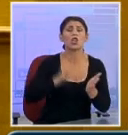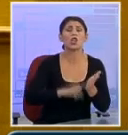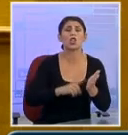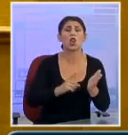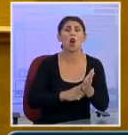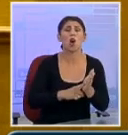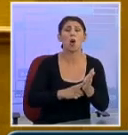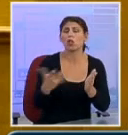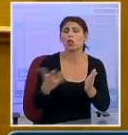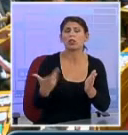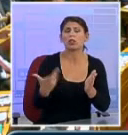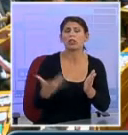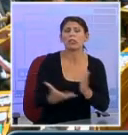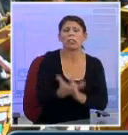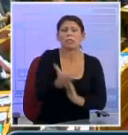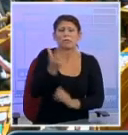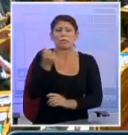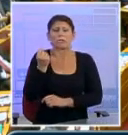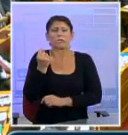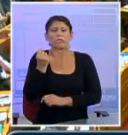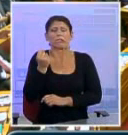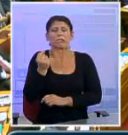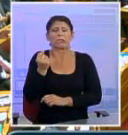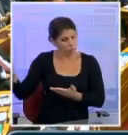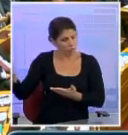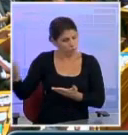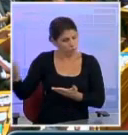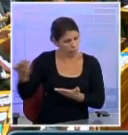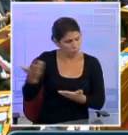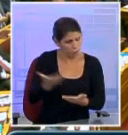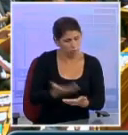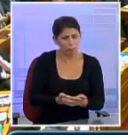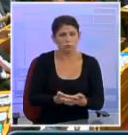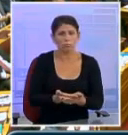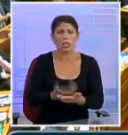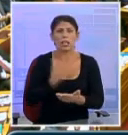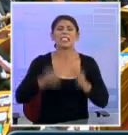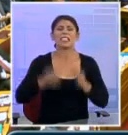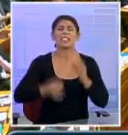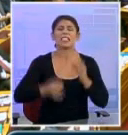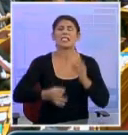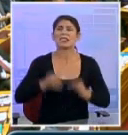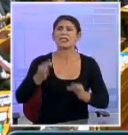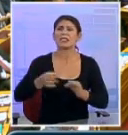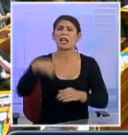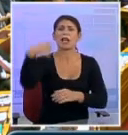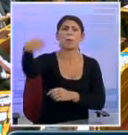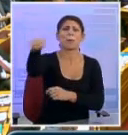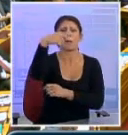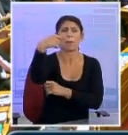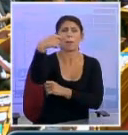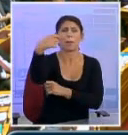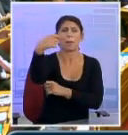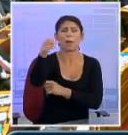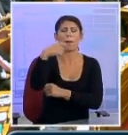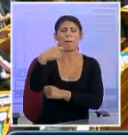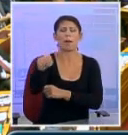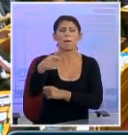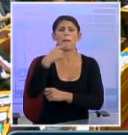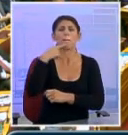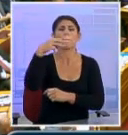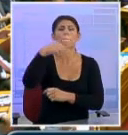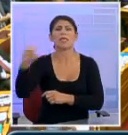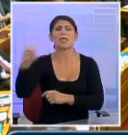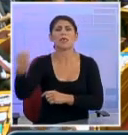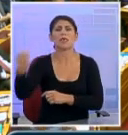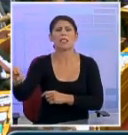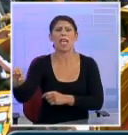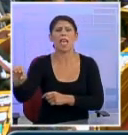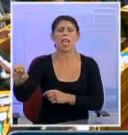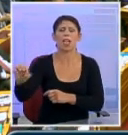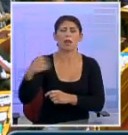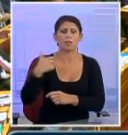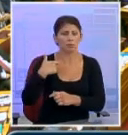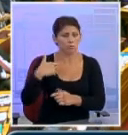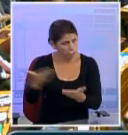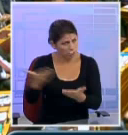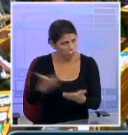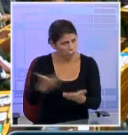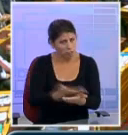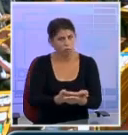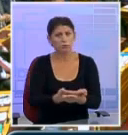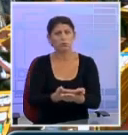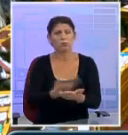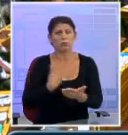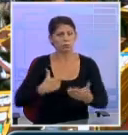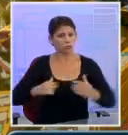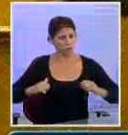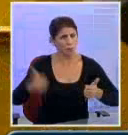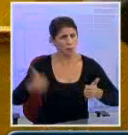είναι οι ολιγάρχες, να δούμε ποιον στηρίξανε προεκλογικά. Ξέρετε, η Ελλαδίτσα μας είναι μικρή χώρα